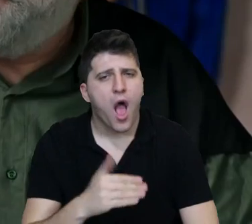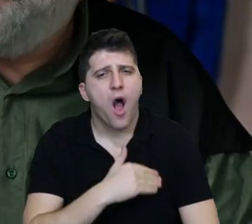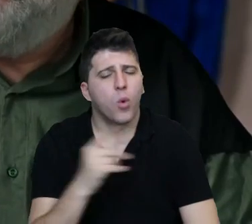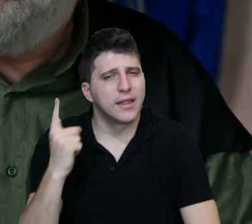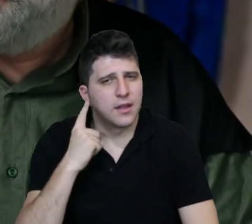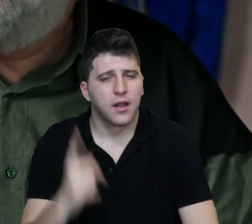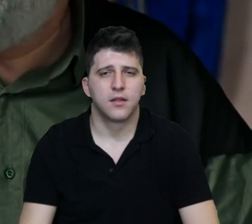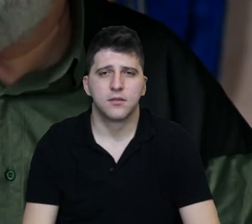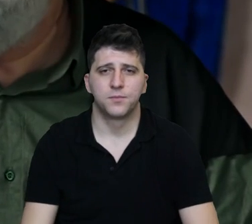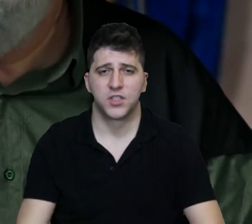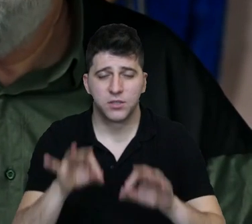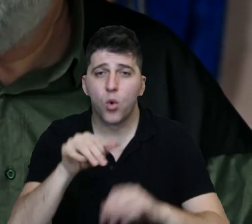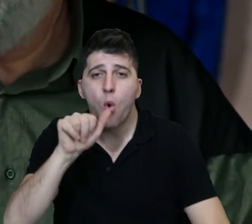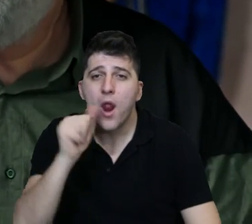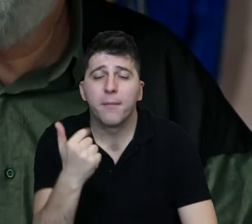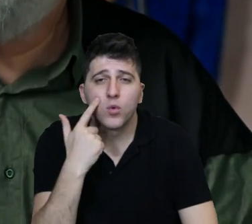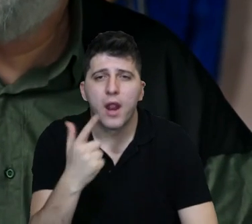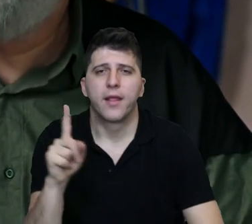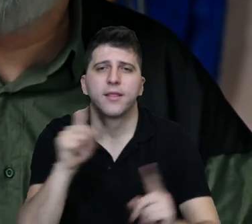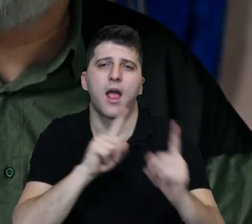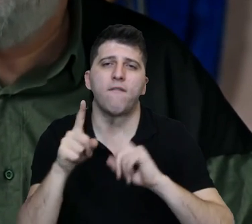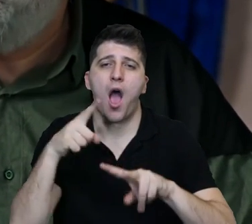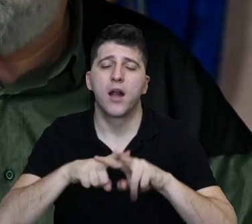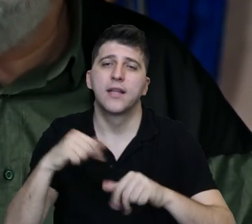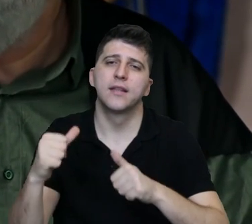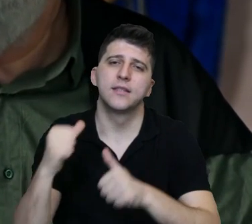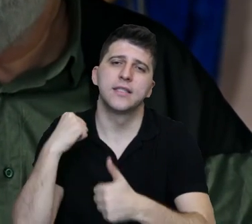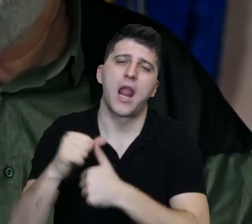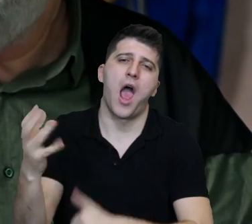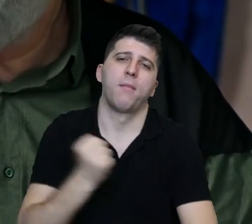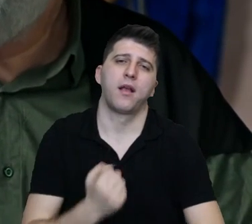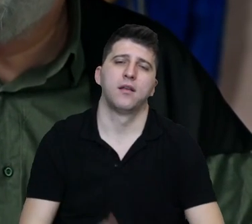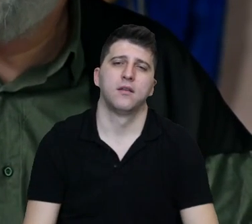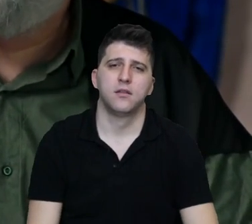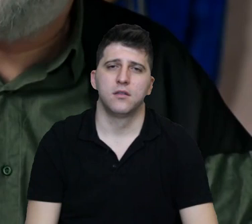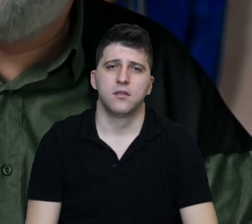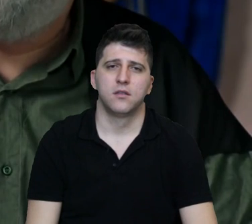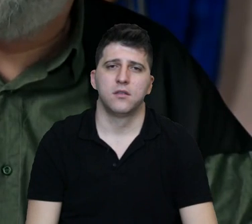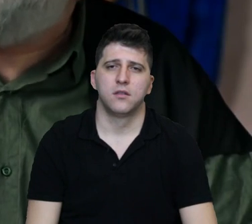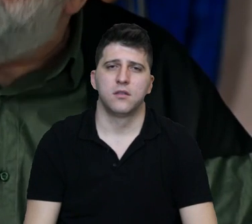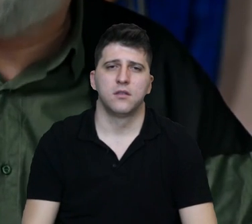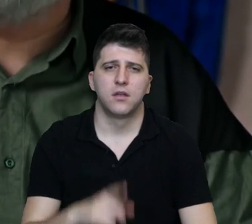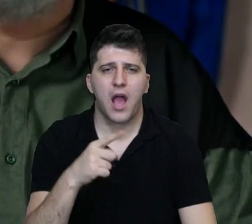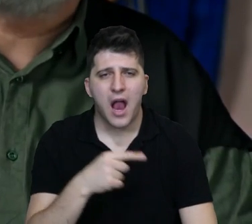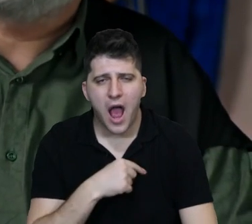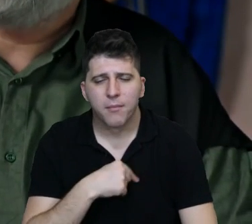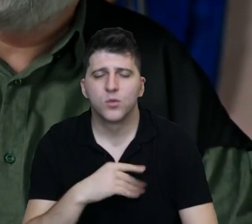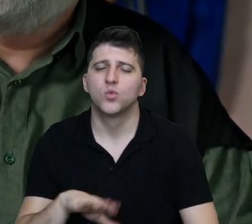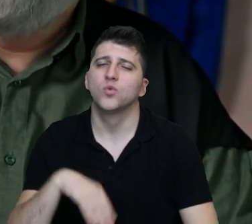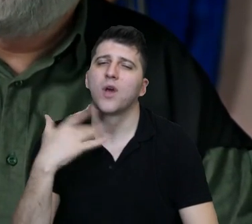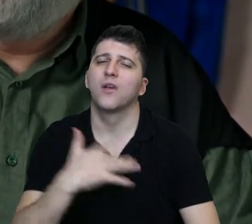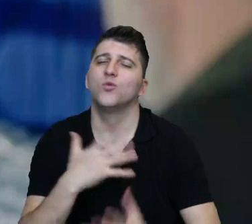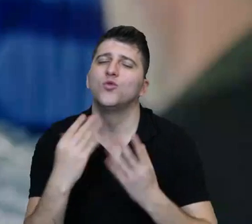dinle. Şimdi mühim olan davada Arda'yı geri kazanabilmek. Kalbini daha sonra gene kazanırsın nasıl